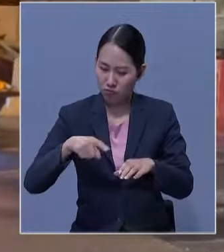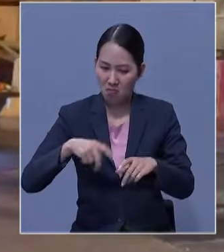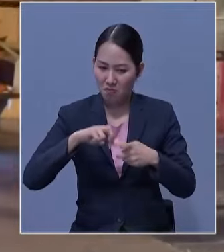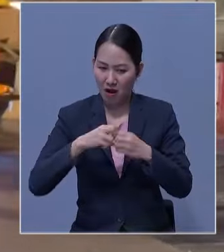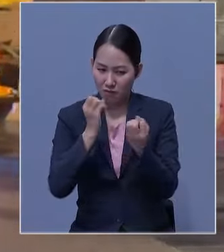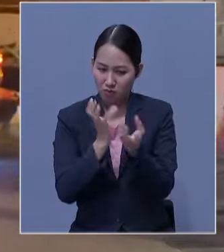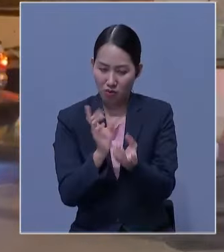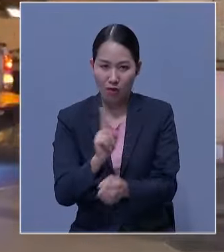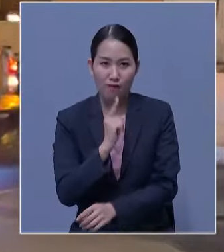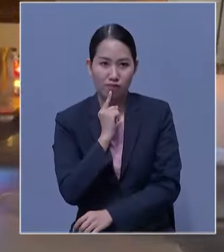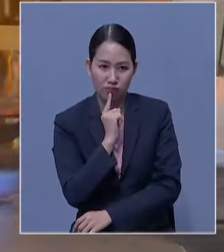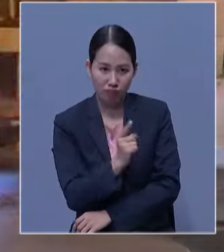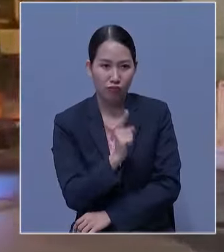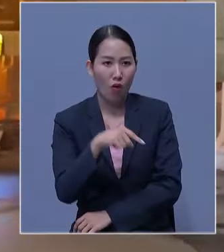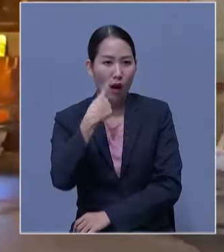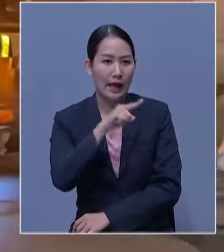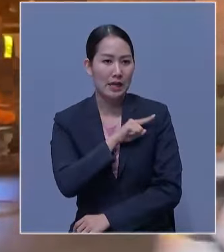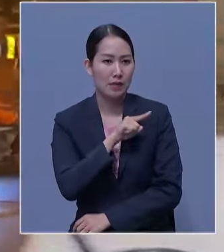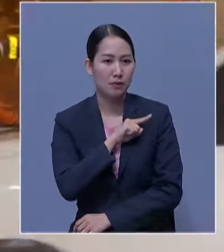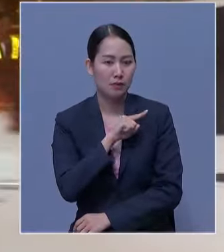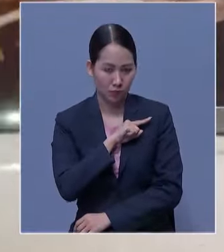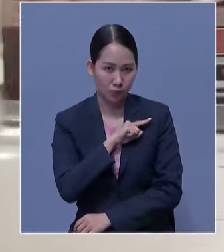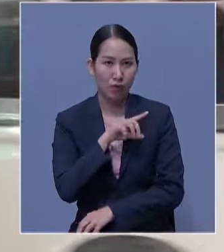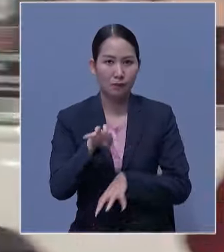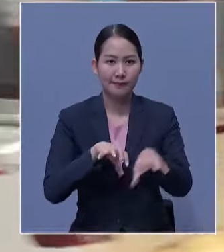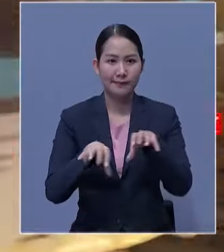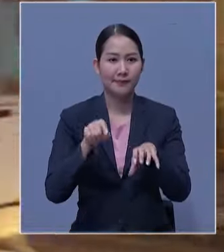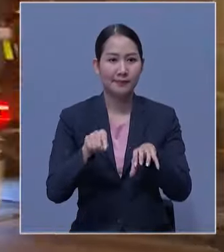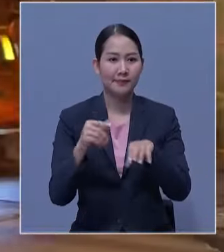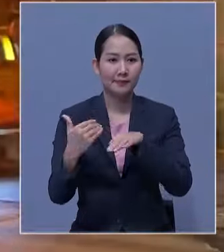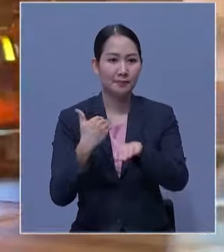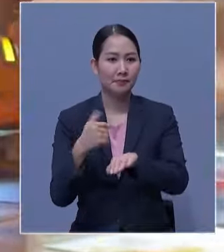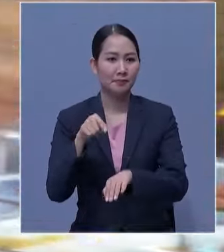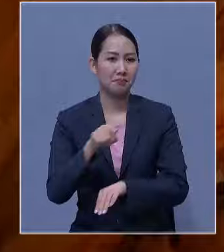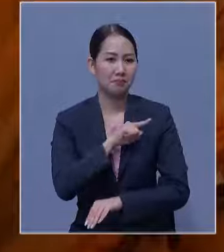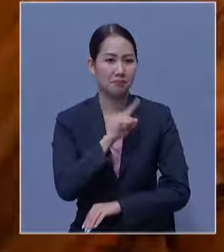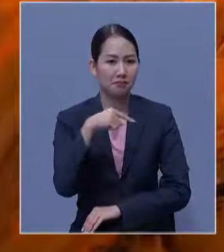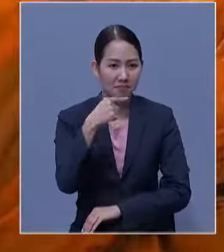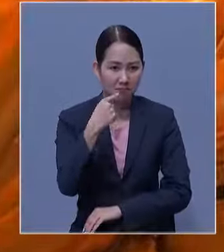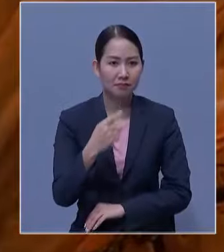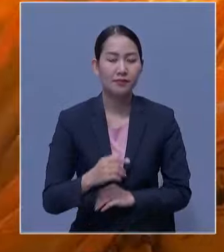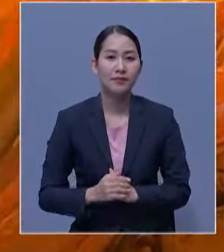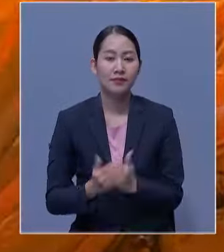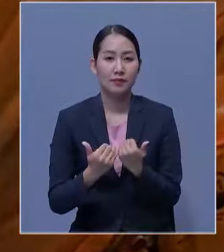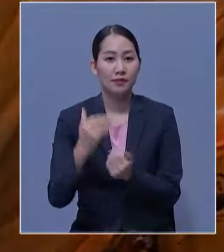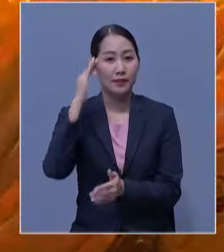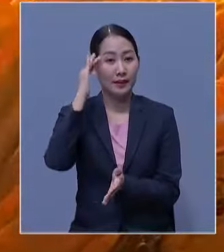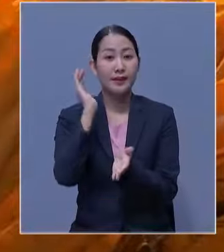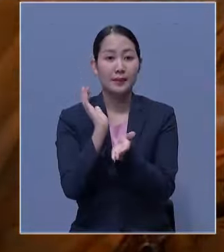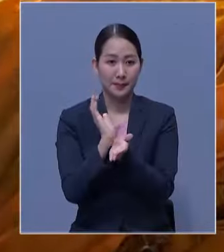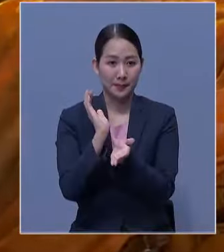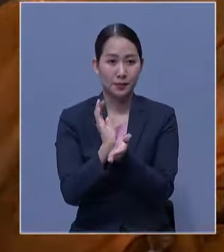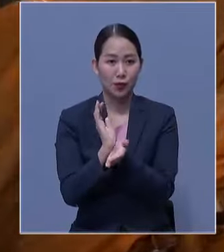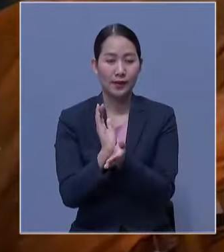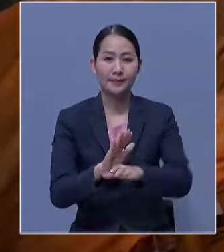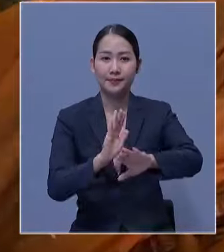ชดใช้ค่าเสียอต่ไปซึ่หงจากเกดเหตุเห็บอกวต่ำรวจโงพักสำรงเหนืไดประสานไปยัผู้รบเมามาดำเนิการ